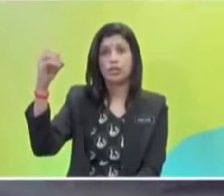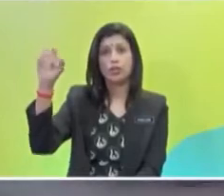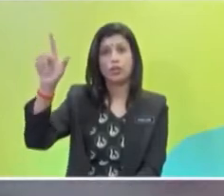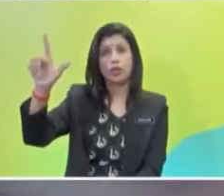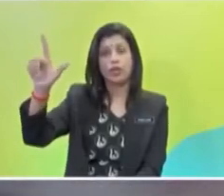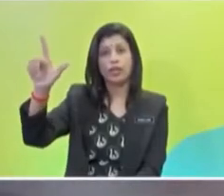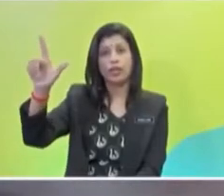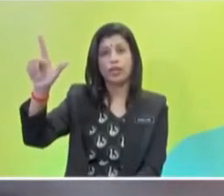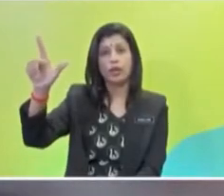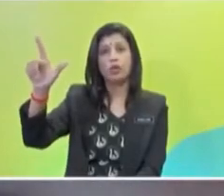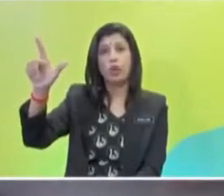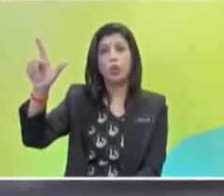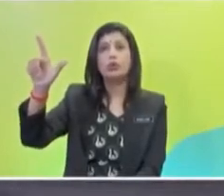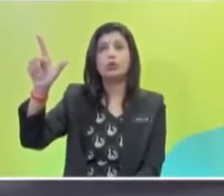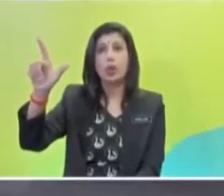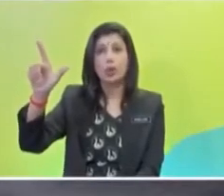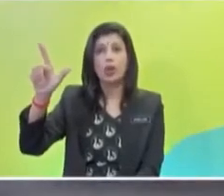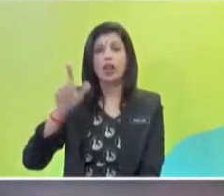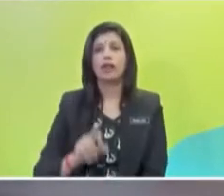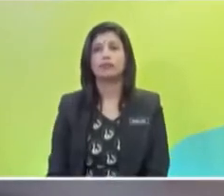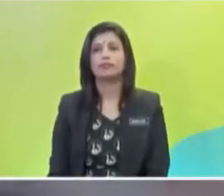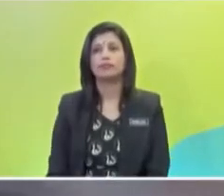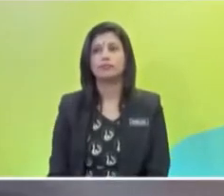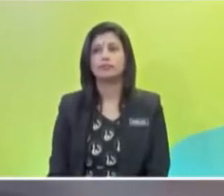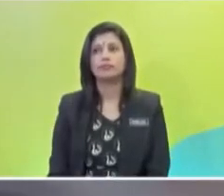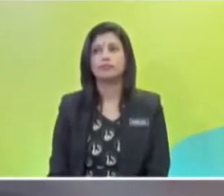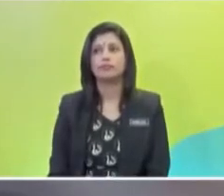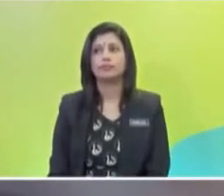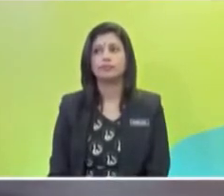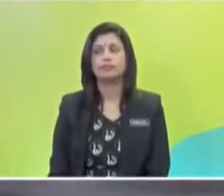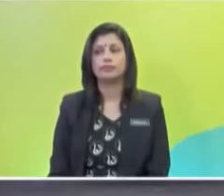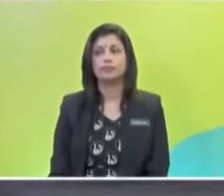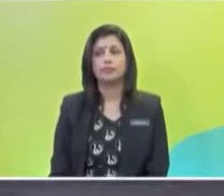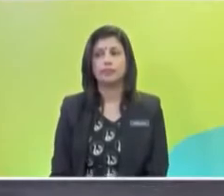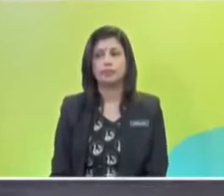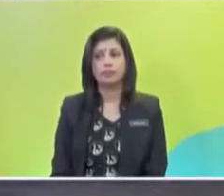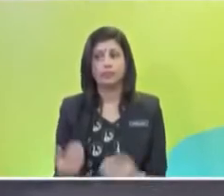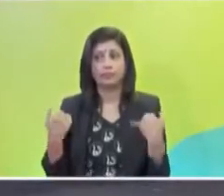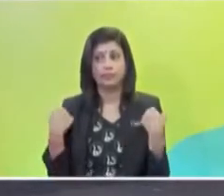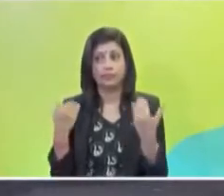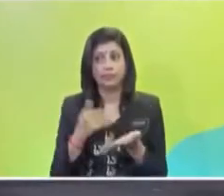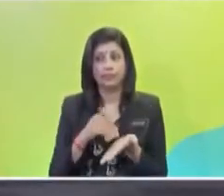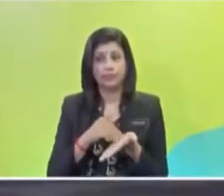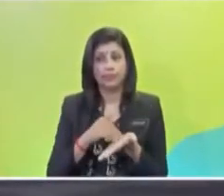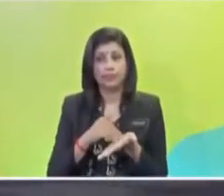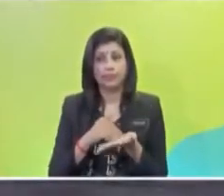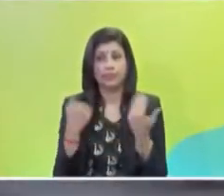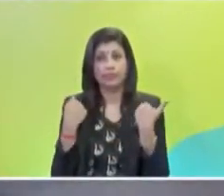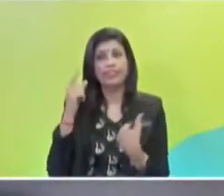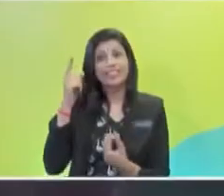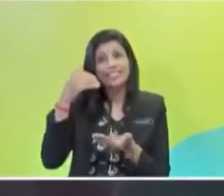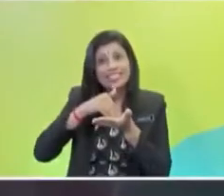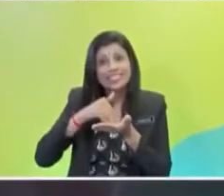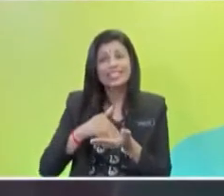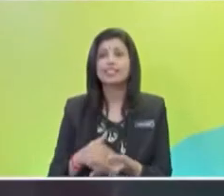D-O-L, dol. Do, dol. Okey. Ada lagi tak Abang Din? Menu ada kita. Ada satu menu ada lagi cikgu.